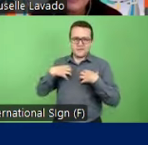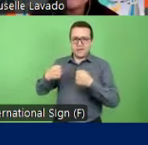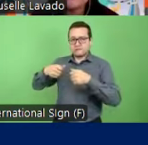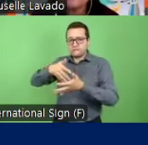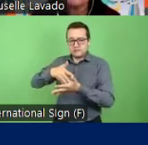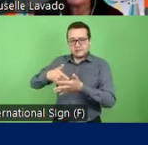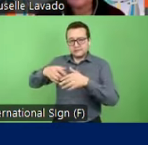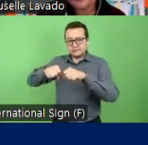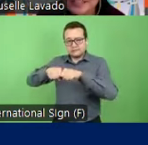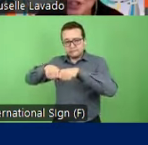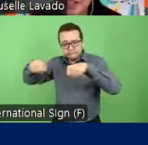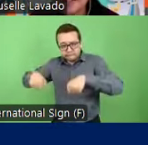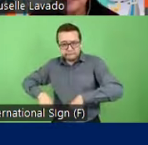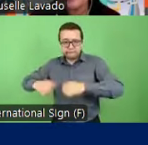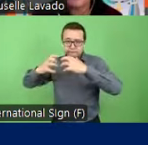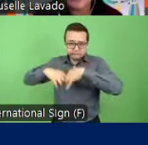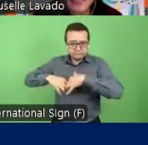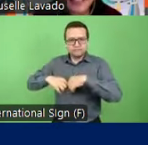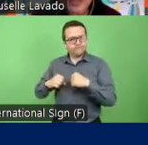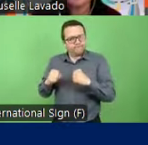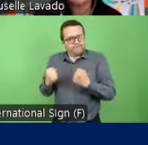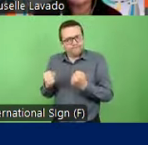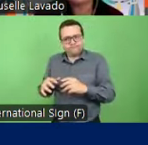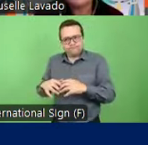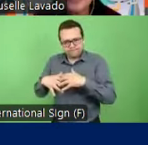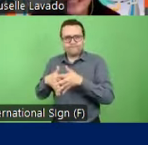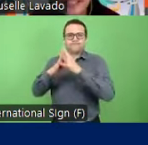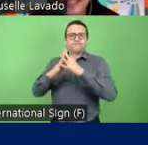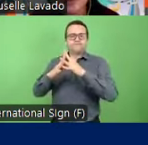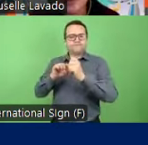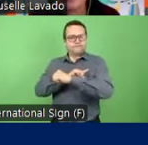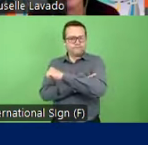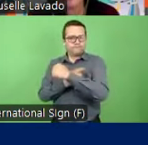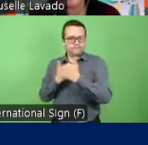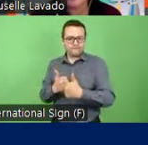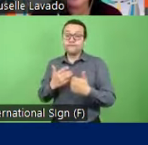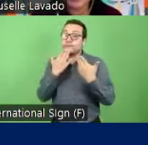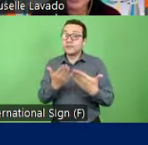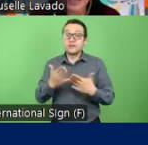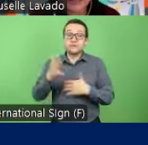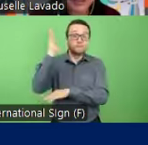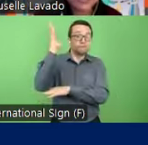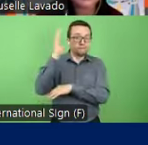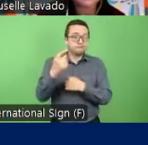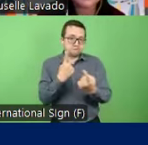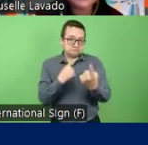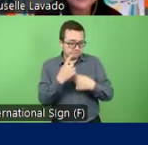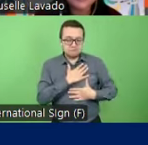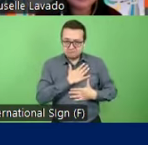stratégie pratique. Merci de votre attention et si vous avez des questions, n'hésitez pas à me